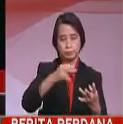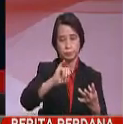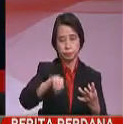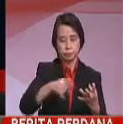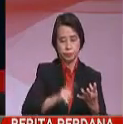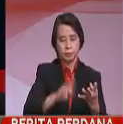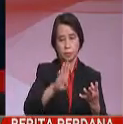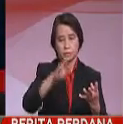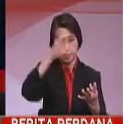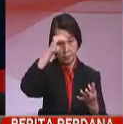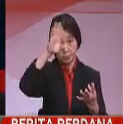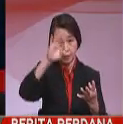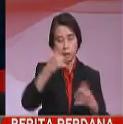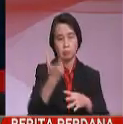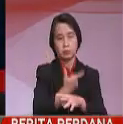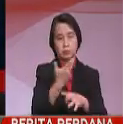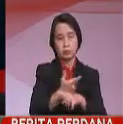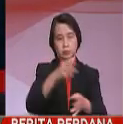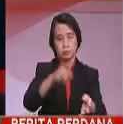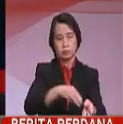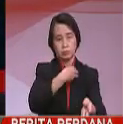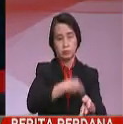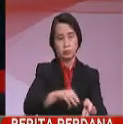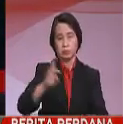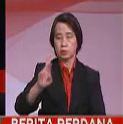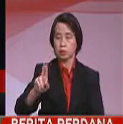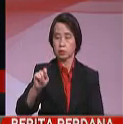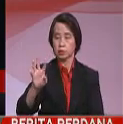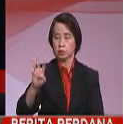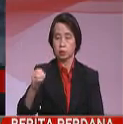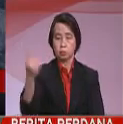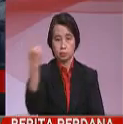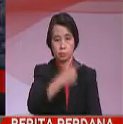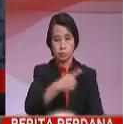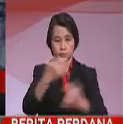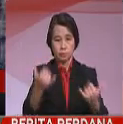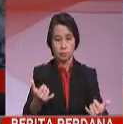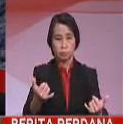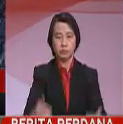Brothers membuat latihan muzik di Auditorium Perdana Angkasapuri hari ini.